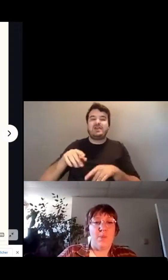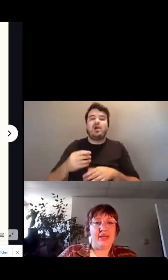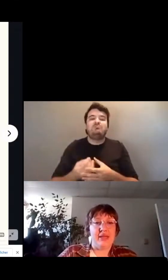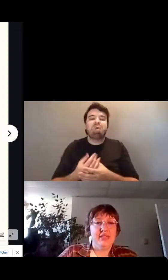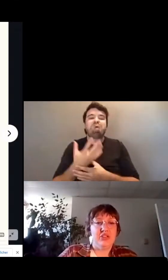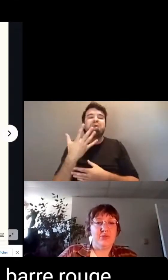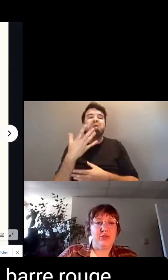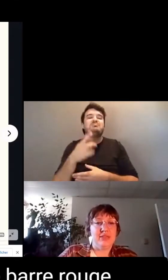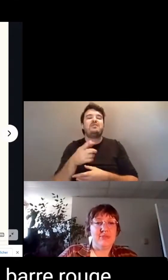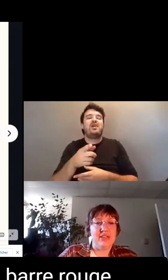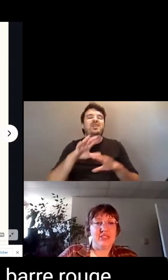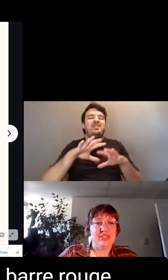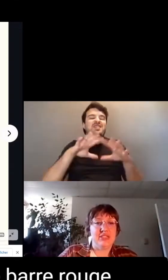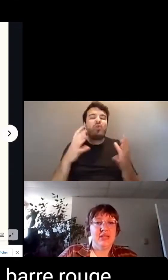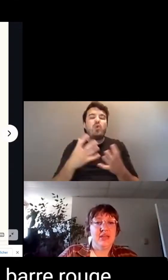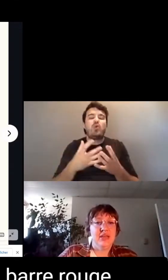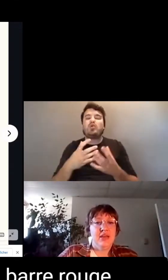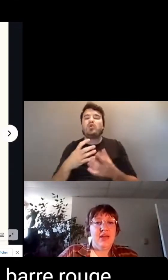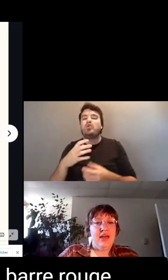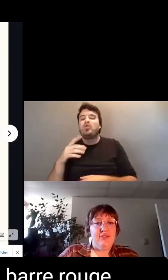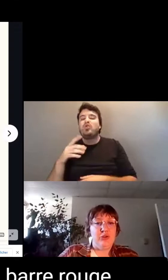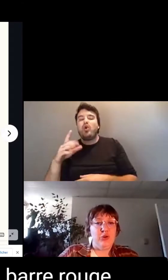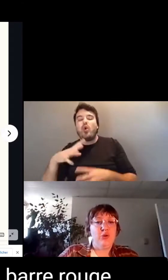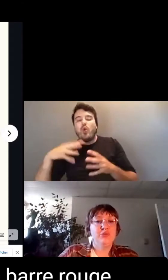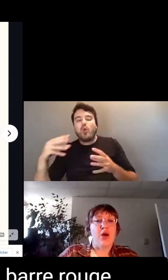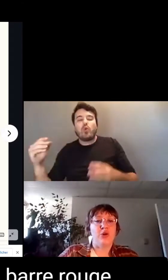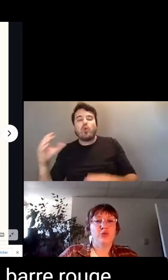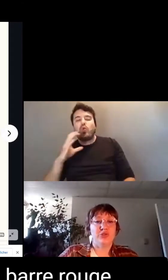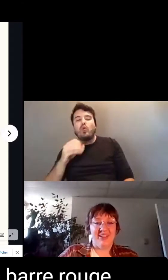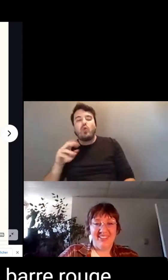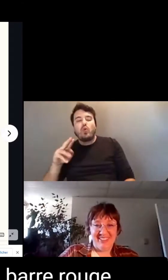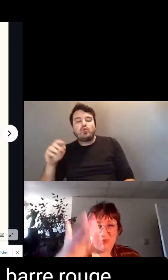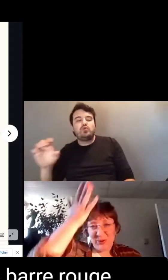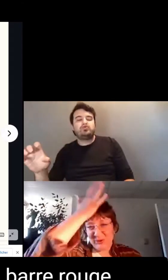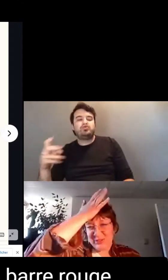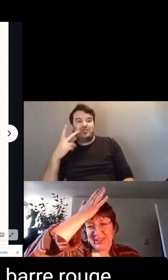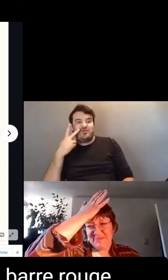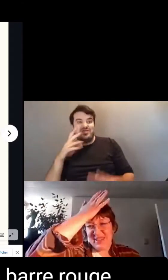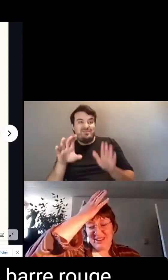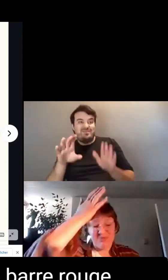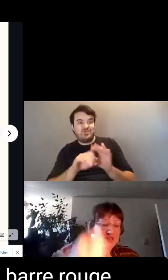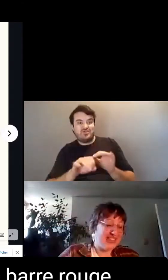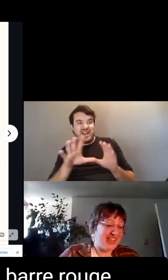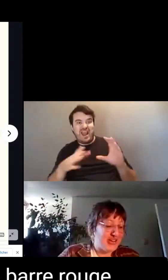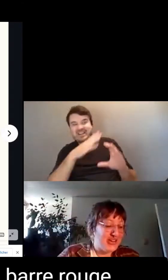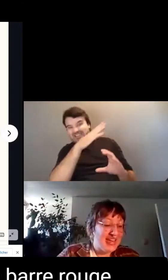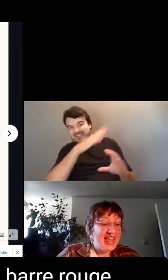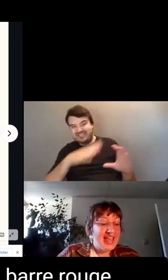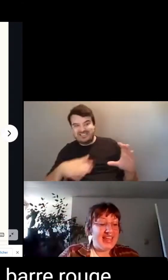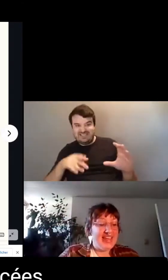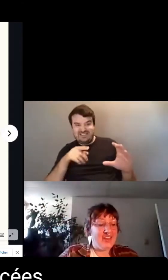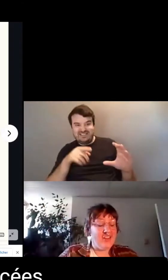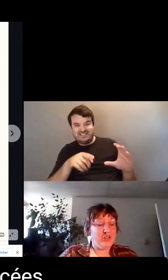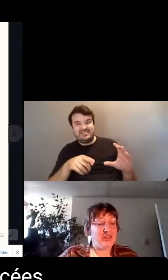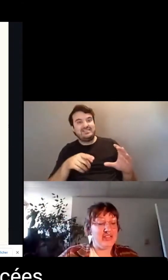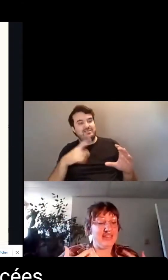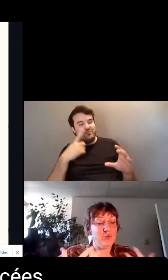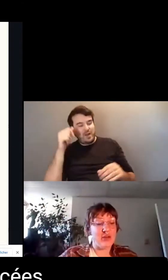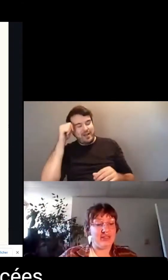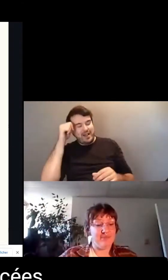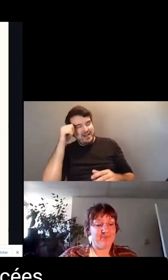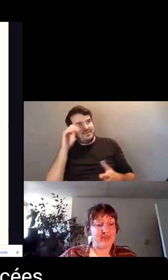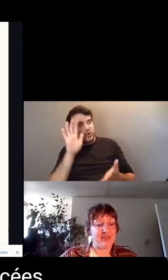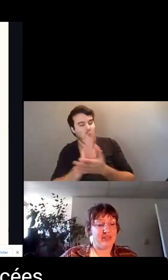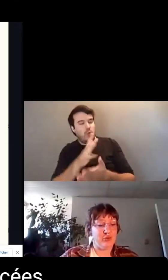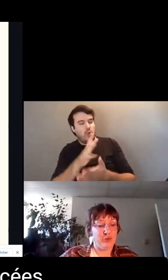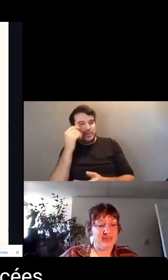courge et compagnie. J'ai mis une image ici avec une grosse barre rouge pour qu'on se rappelle, pour que ça colle, et de les